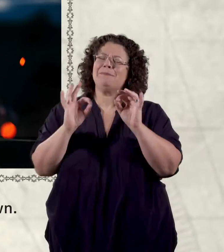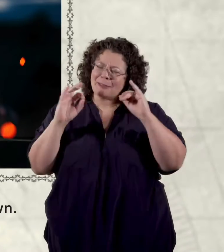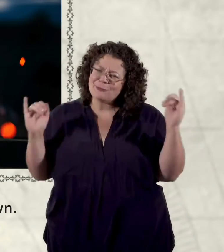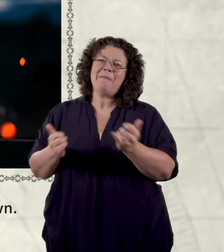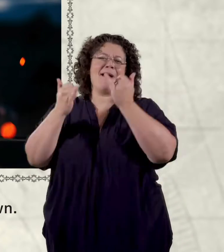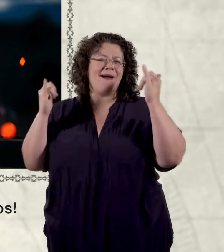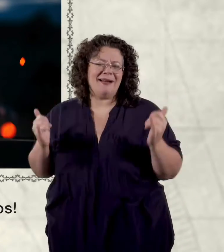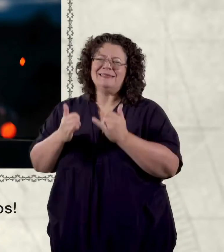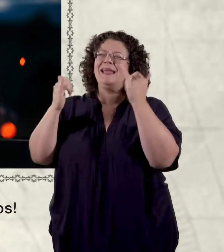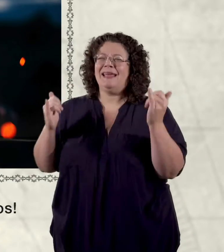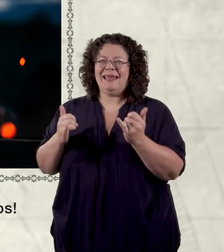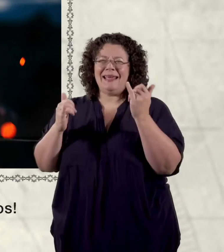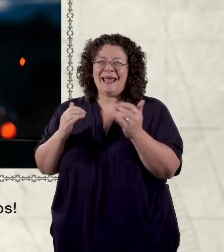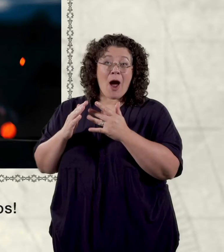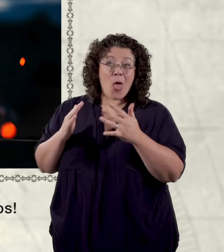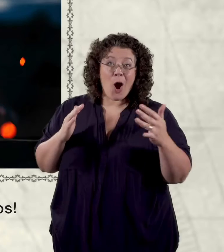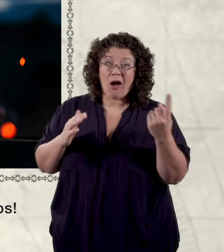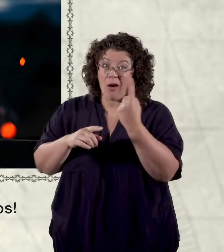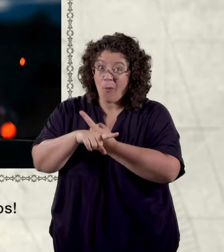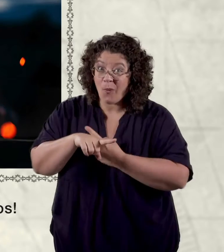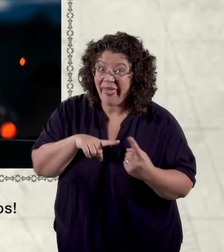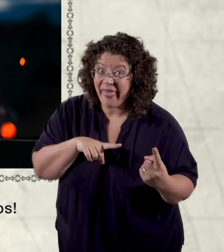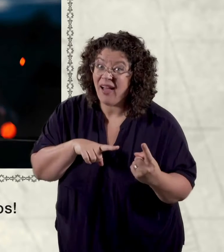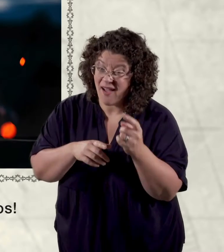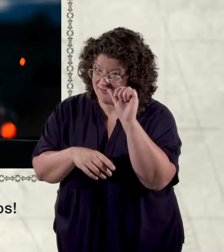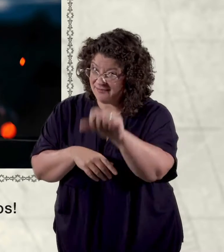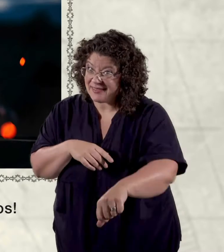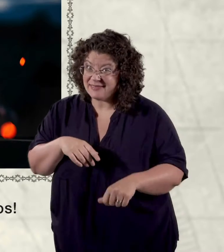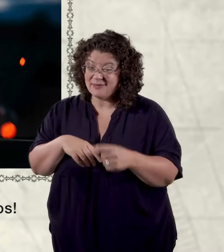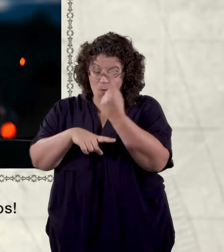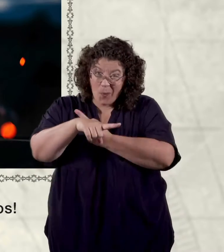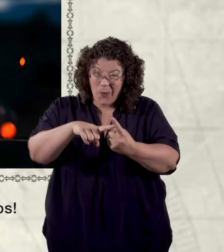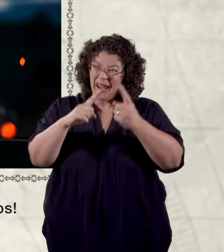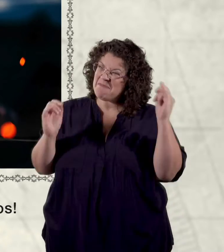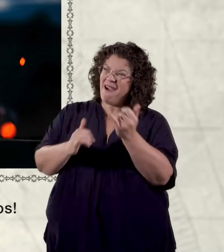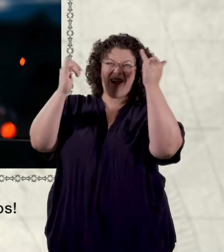iawn. Felly nath o ni ddathlu am wythnos.